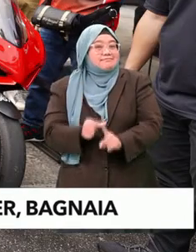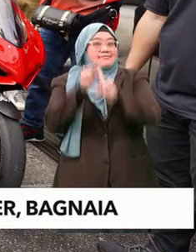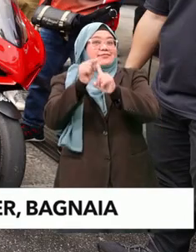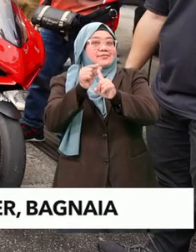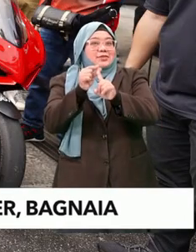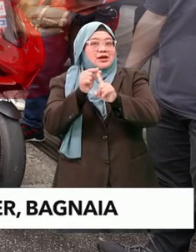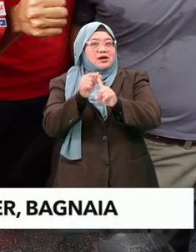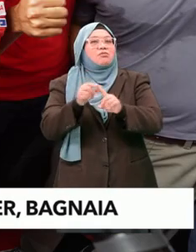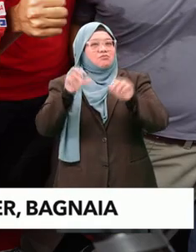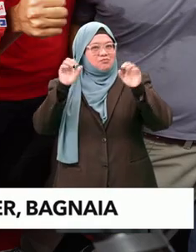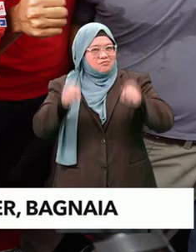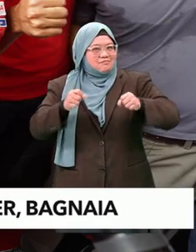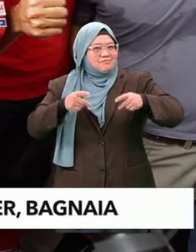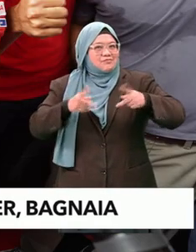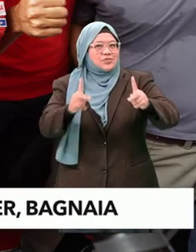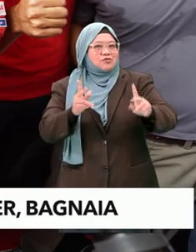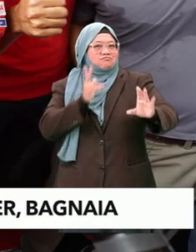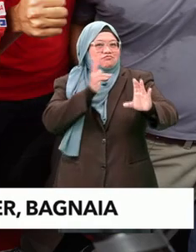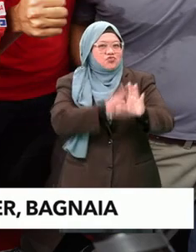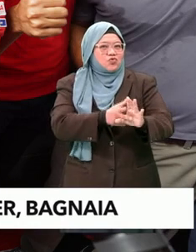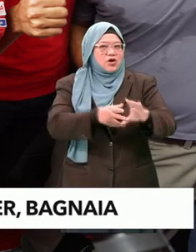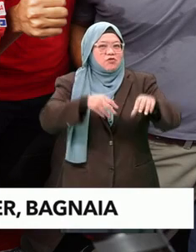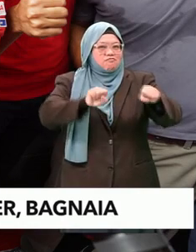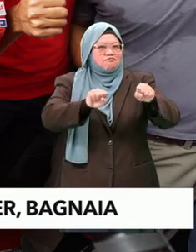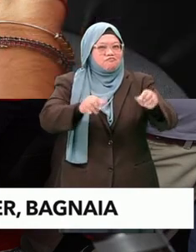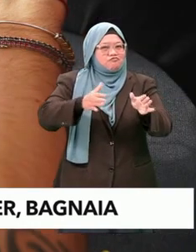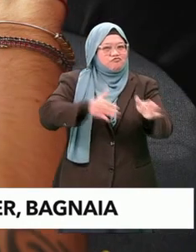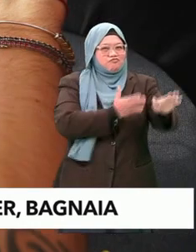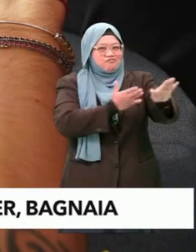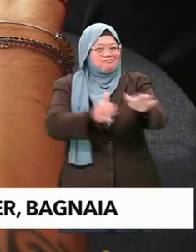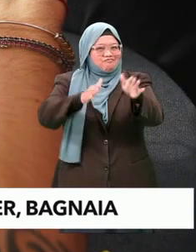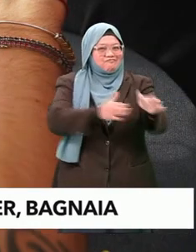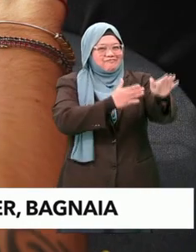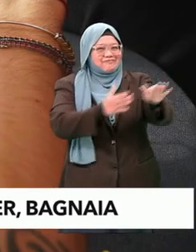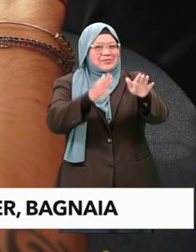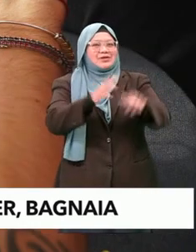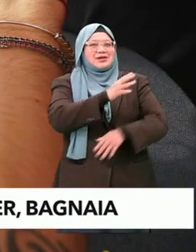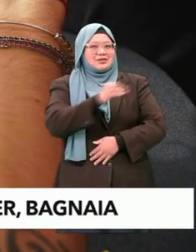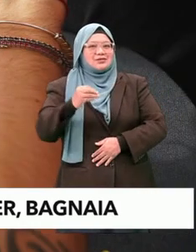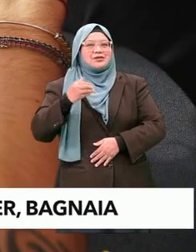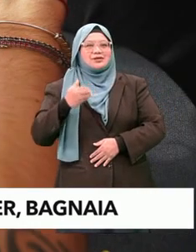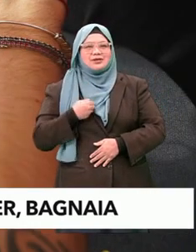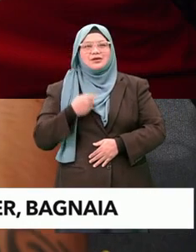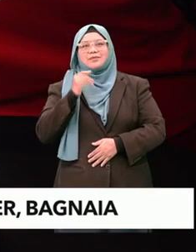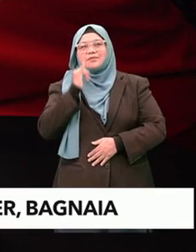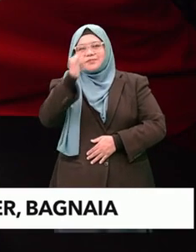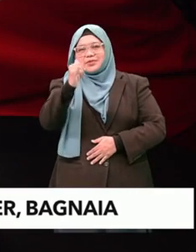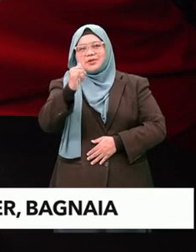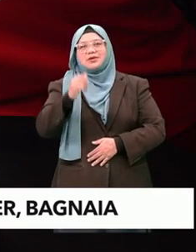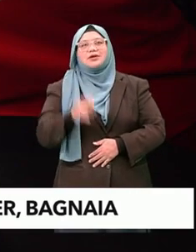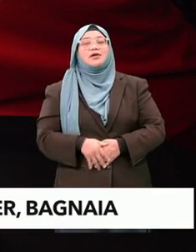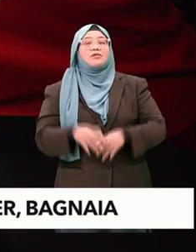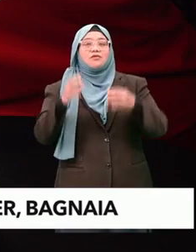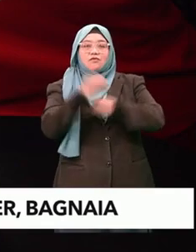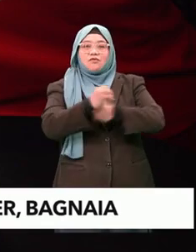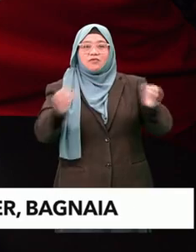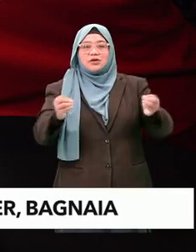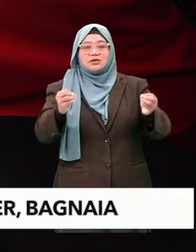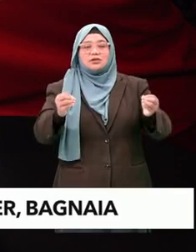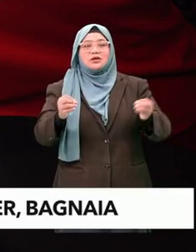mereka turut berpeluang menyertai konvoi bersama-sama ke pejabat perdana menteri